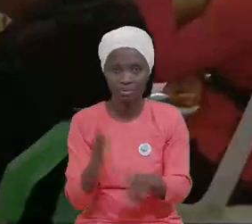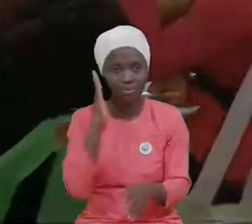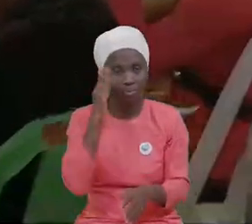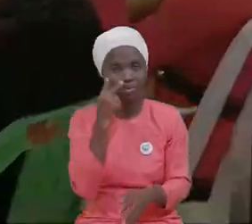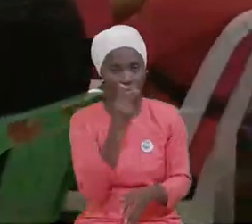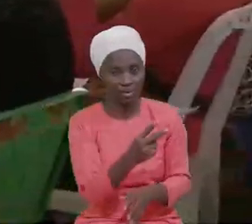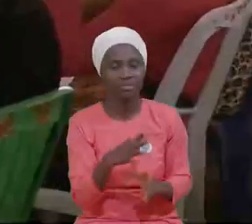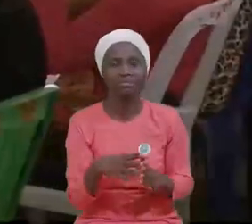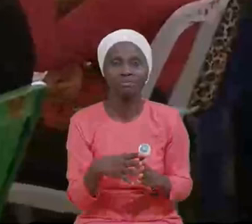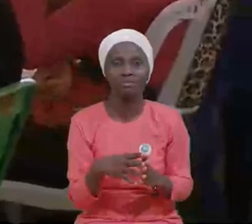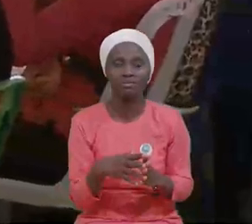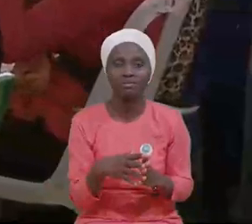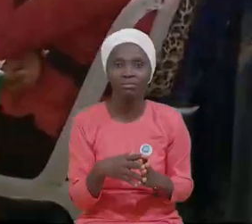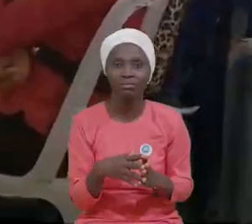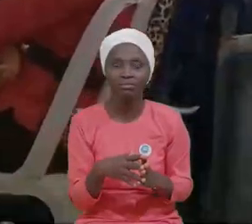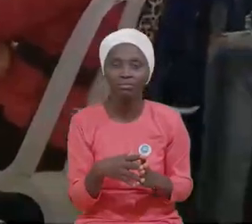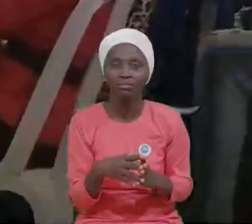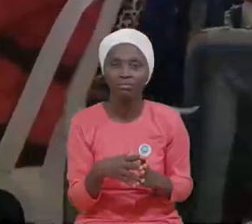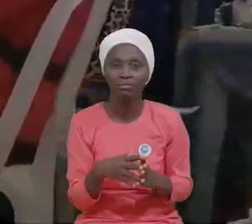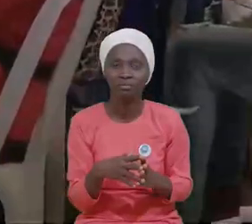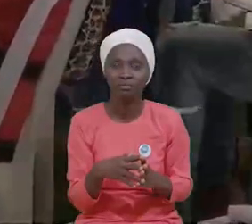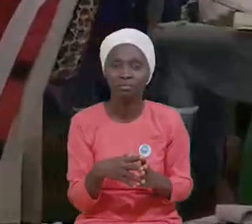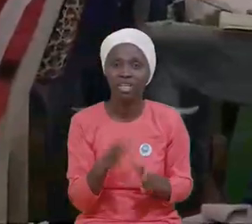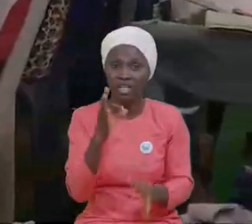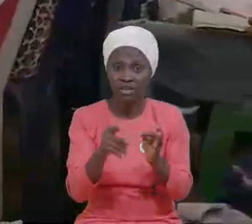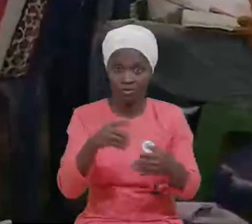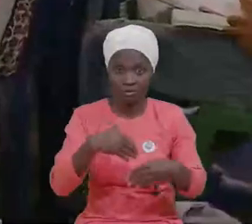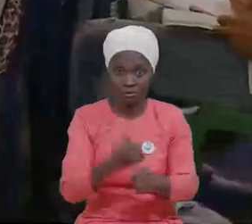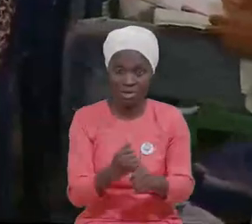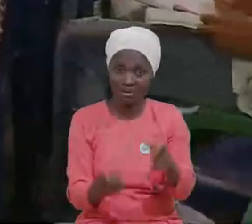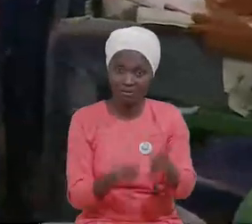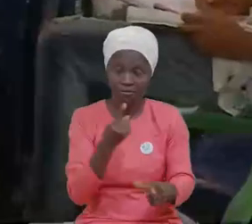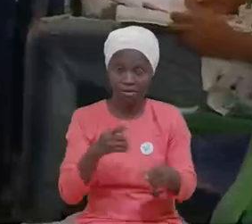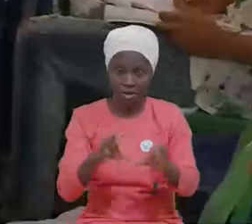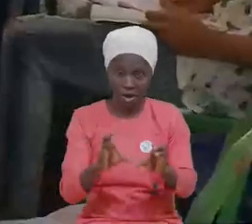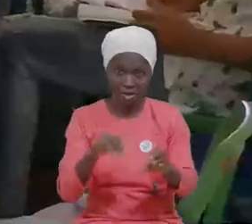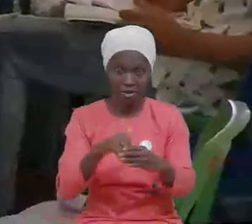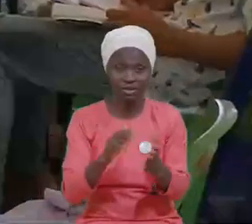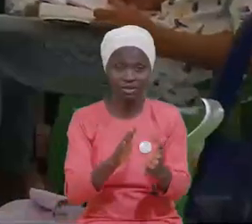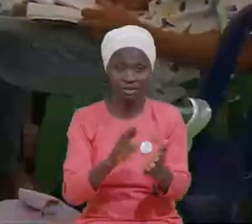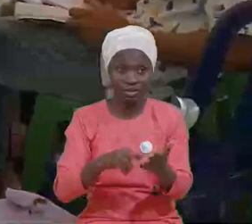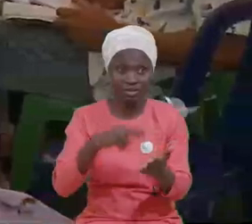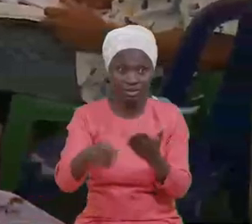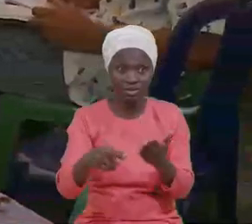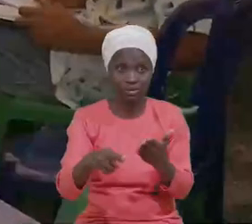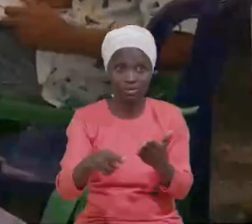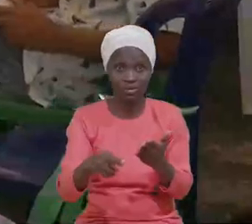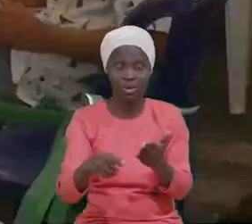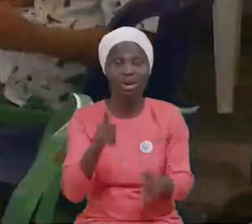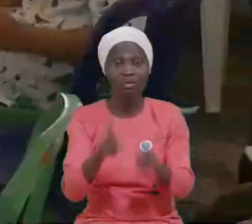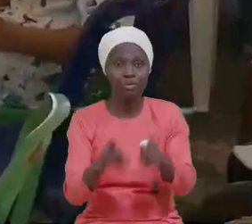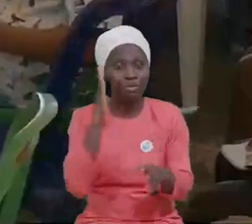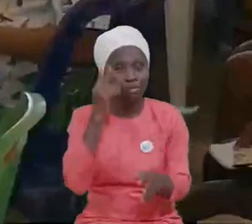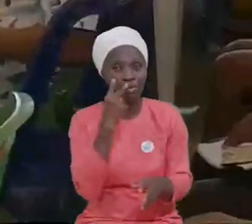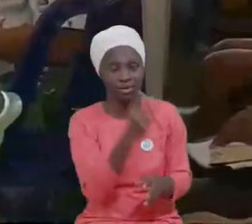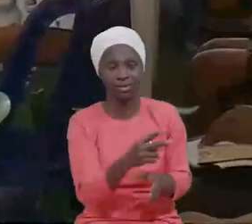Les gens verront maintenant. Si tu es premier, les gens verront, non? Si tu ne veux pas que les gens